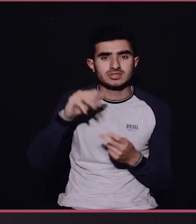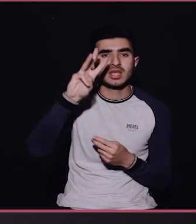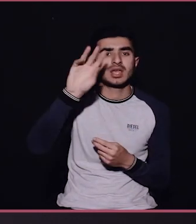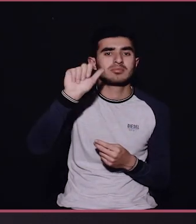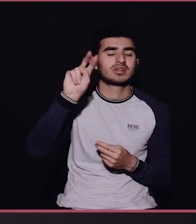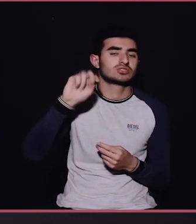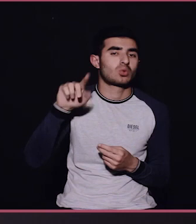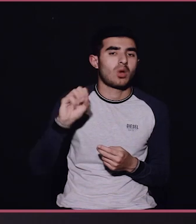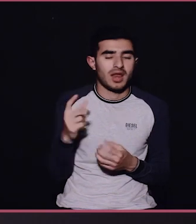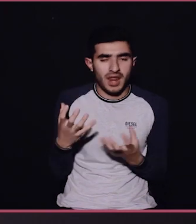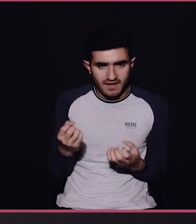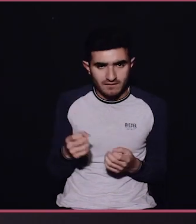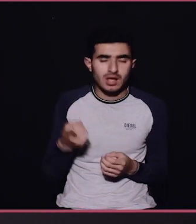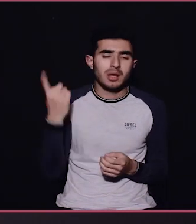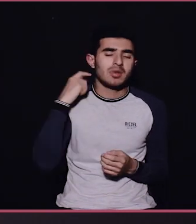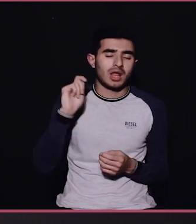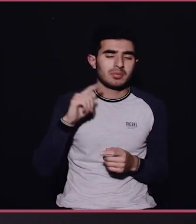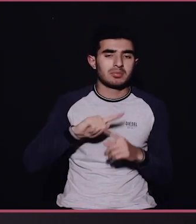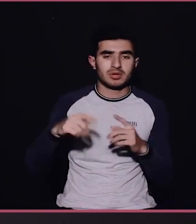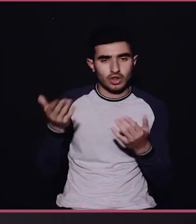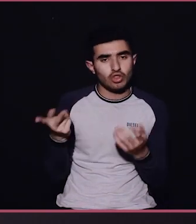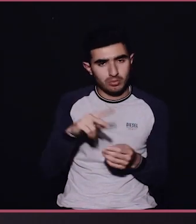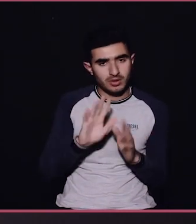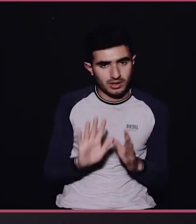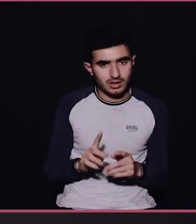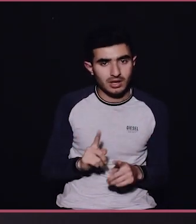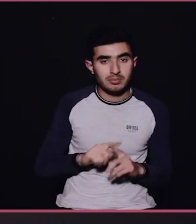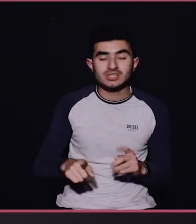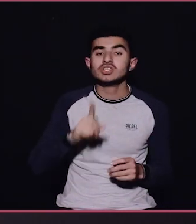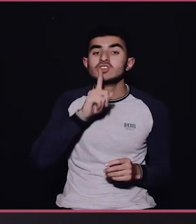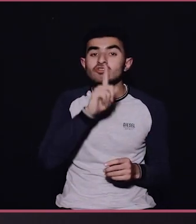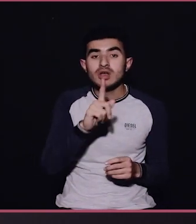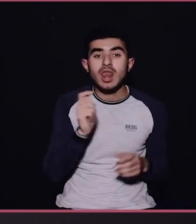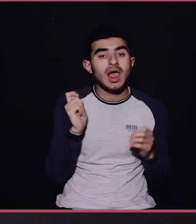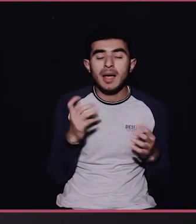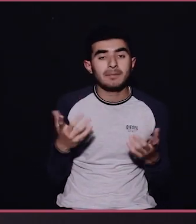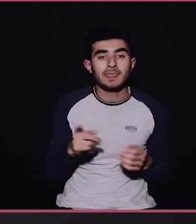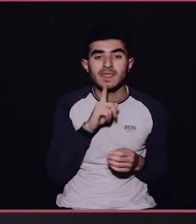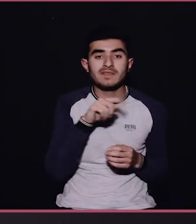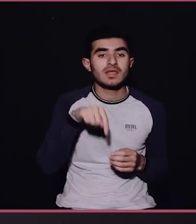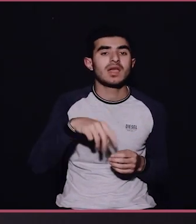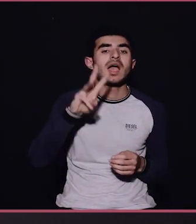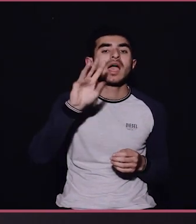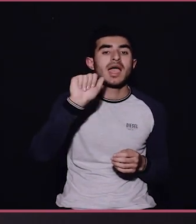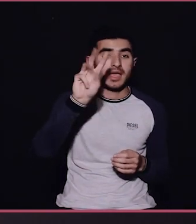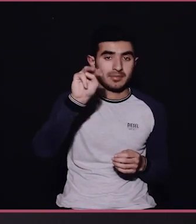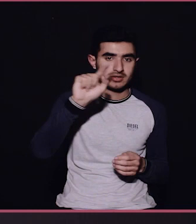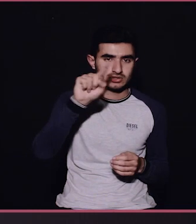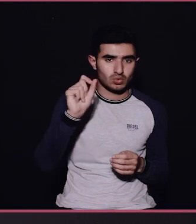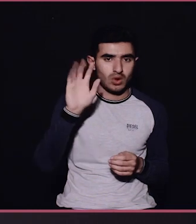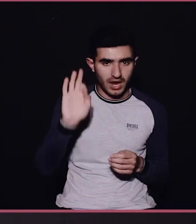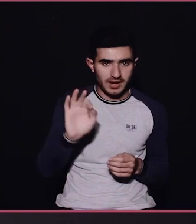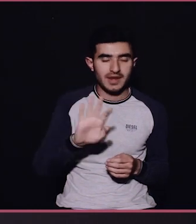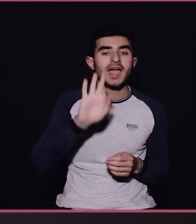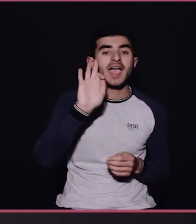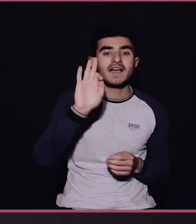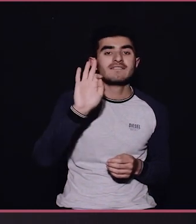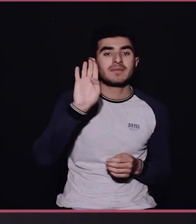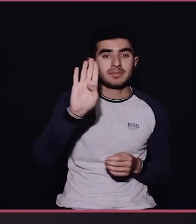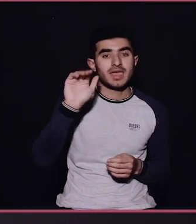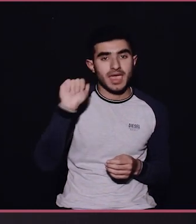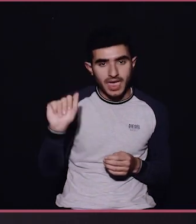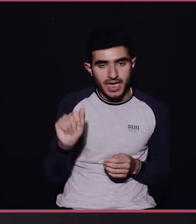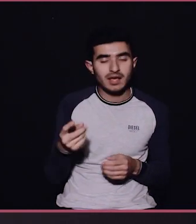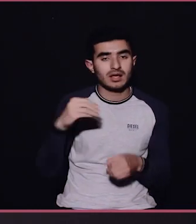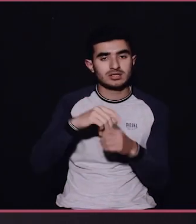स्टेप. हमें समझना है कि इसकी इम्प्लीकेशन क्या है. पाकिस्तान से जिन्होंने Amazon पे काम करना था वो पहले भी कर रहे थे और वो अब भी करेंगे. दिस मूव इटसेल्फ